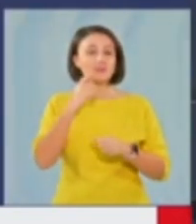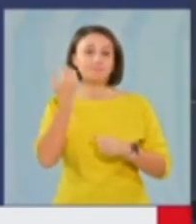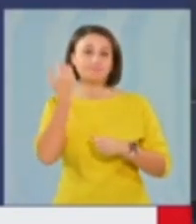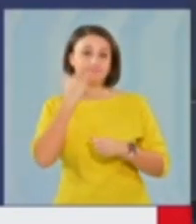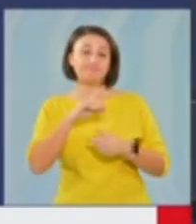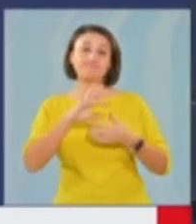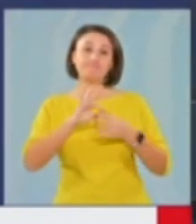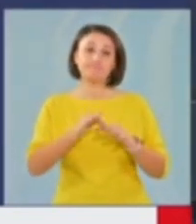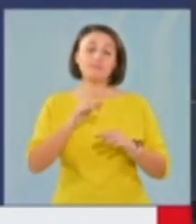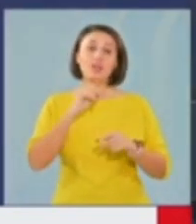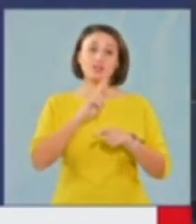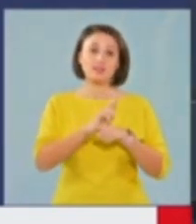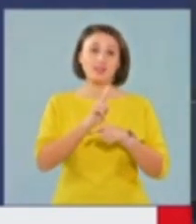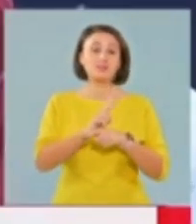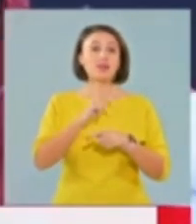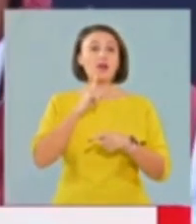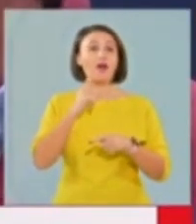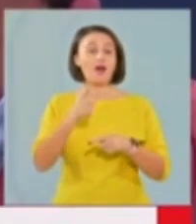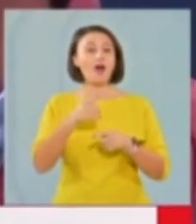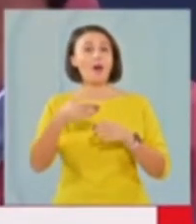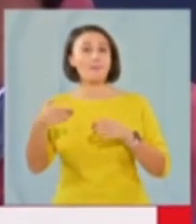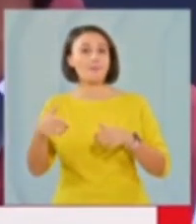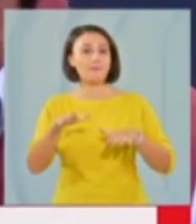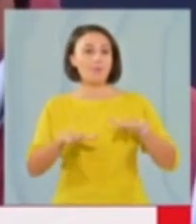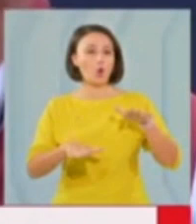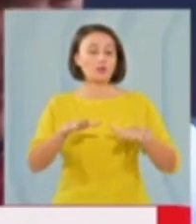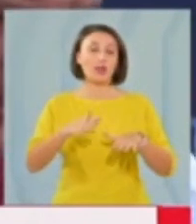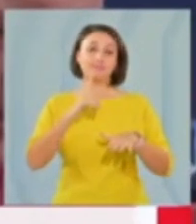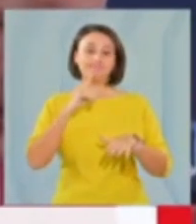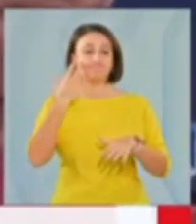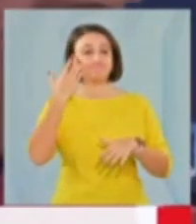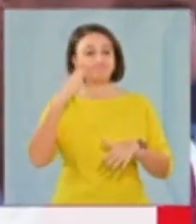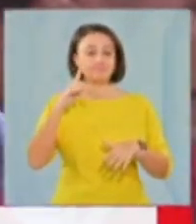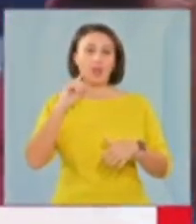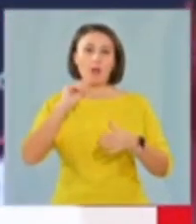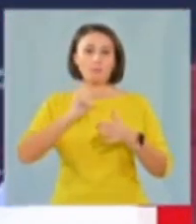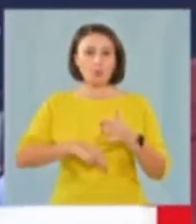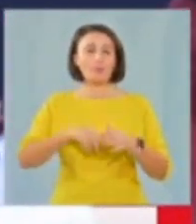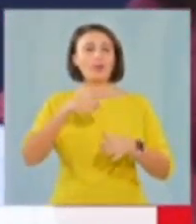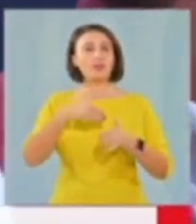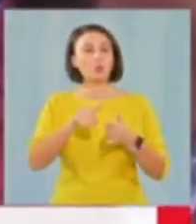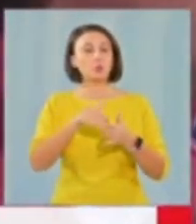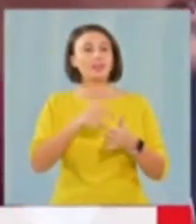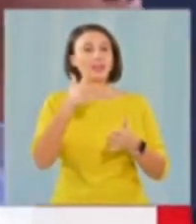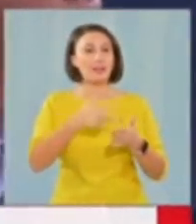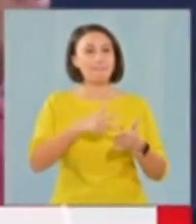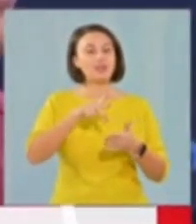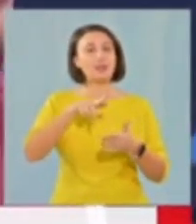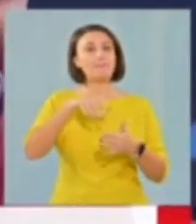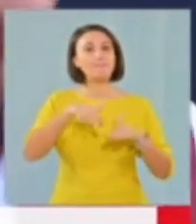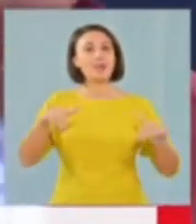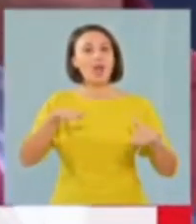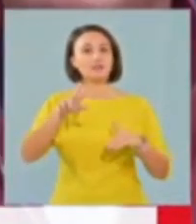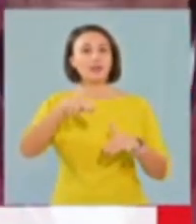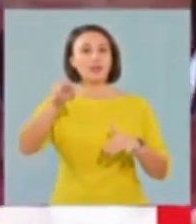putea atrage prudența din partea aripii moderate a partidului, care ezită să aprobe cheltuieli de 3.000 de miliarde de dolari.